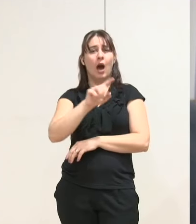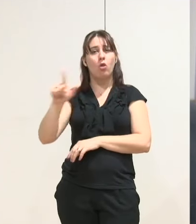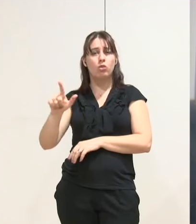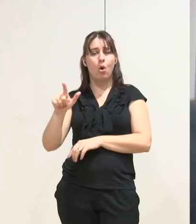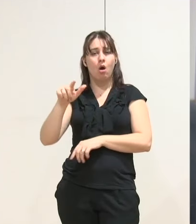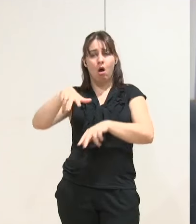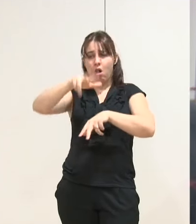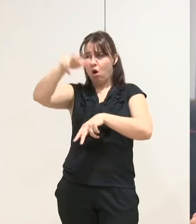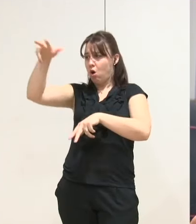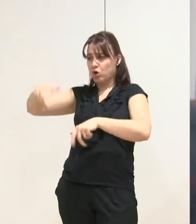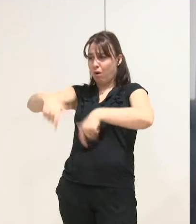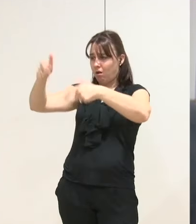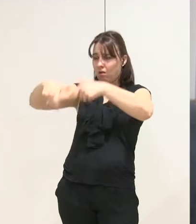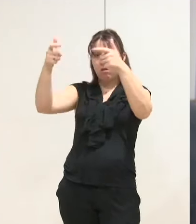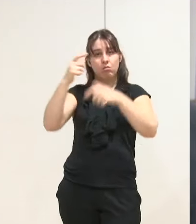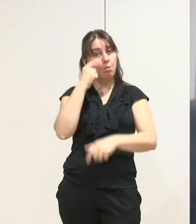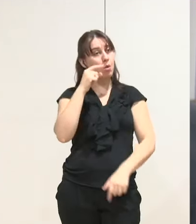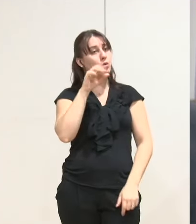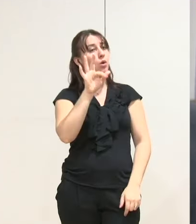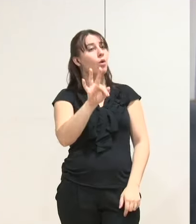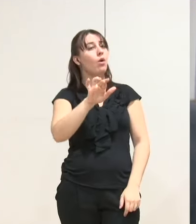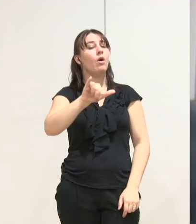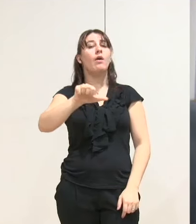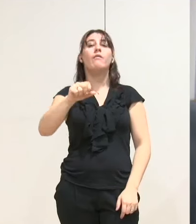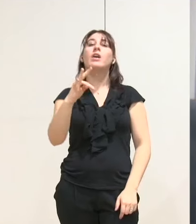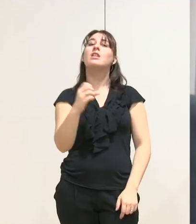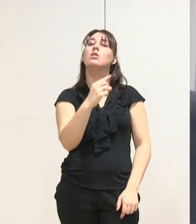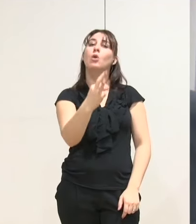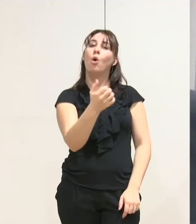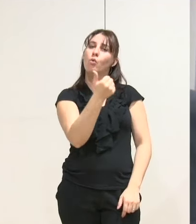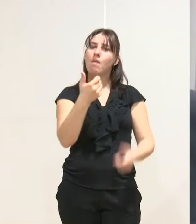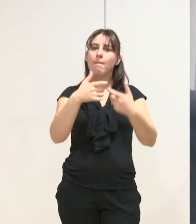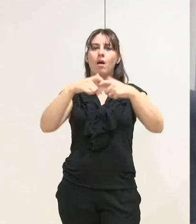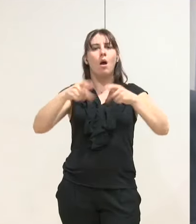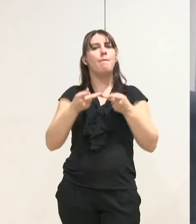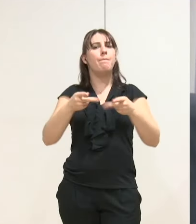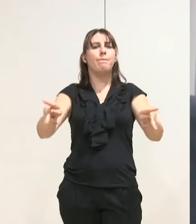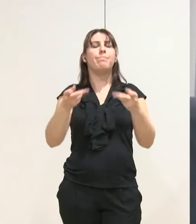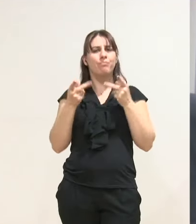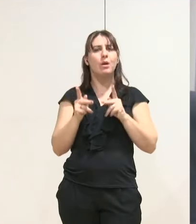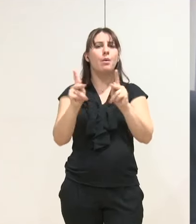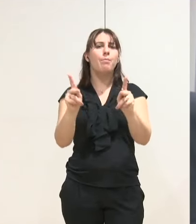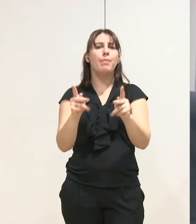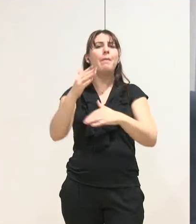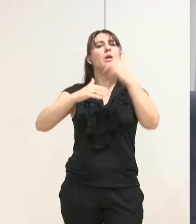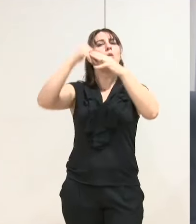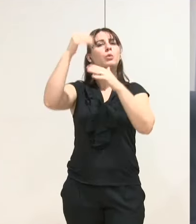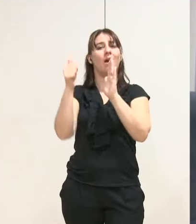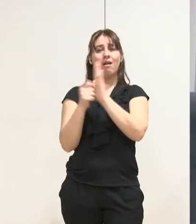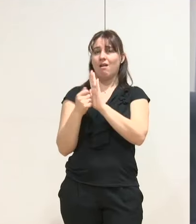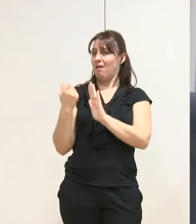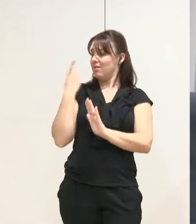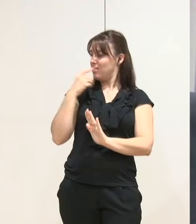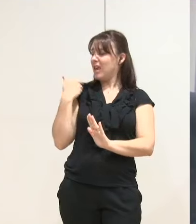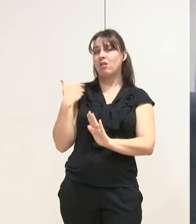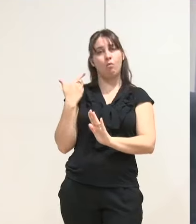logements pour lequel monsieur fristau a signé les permis de construire en décembre dernier que donc on voit